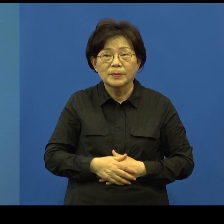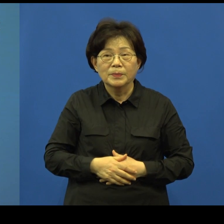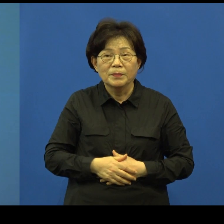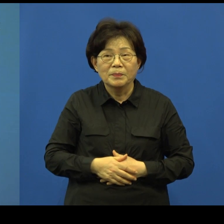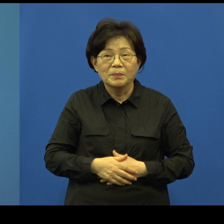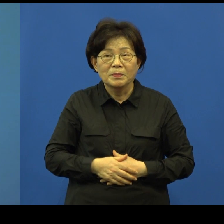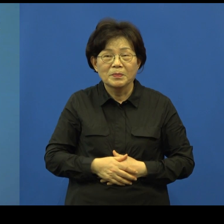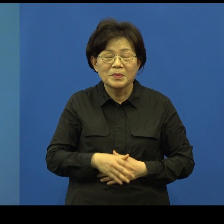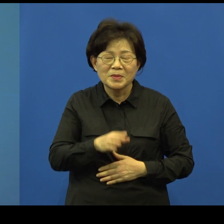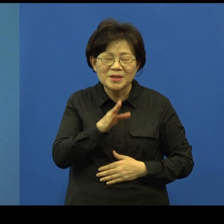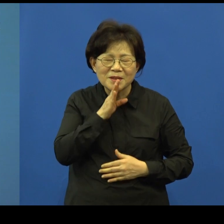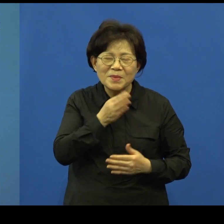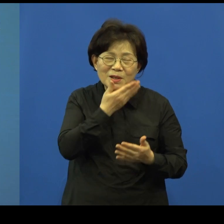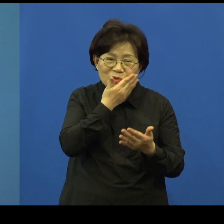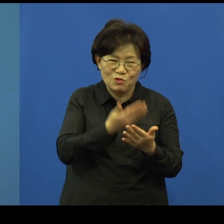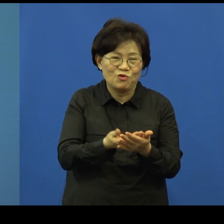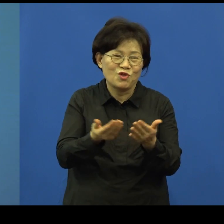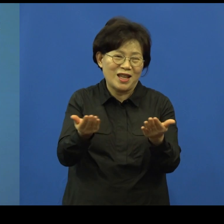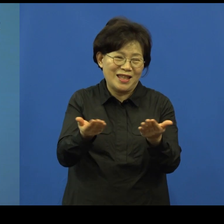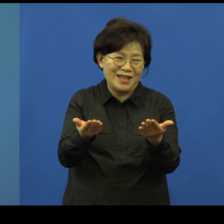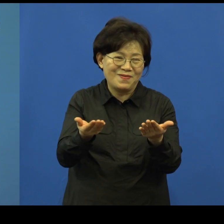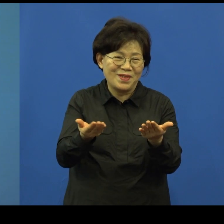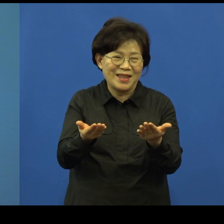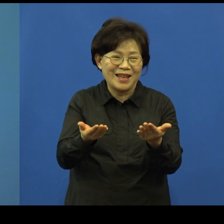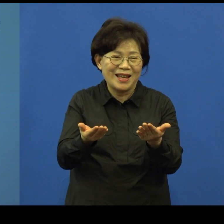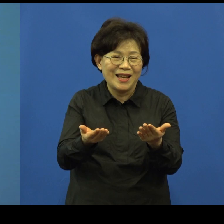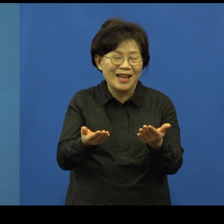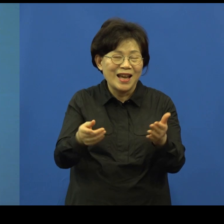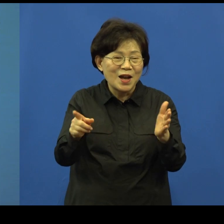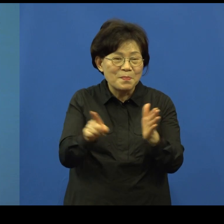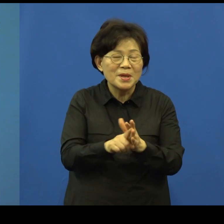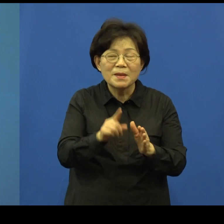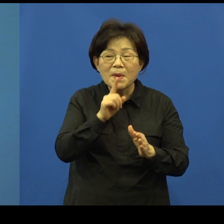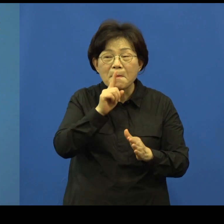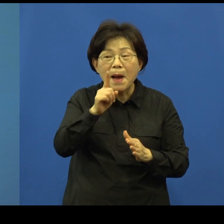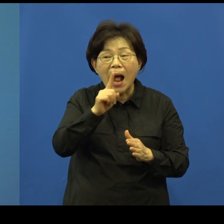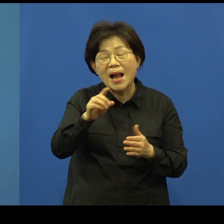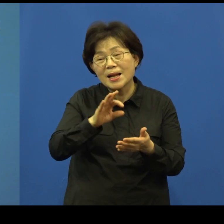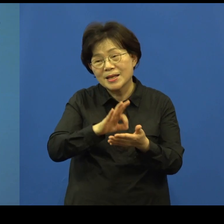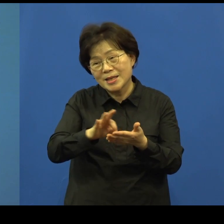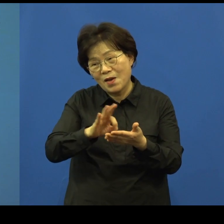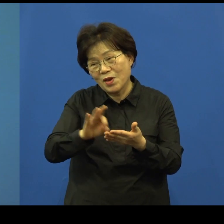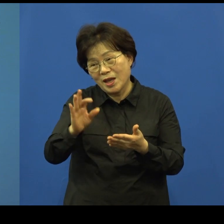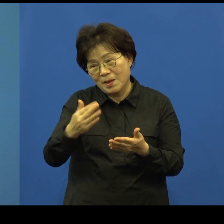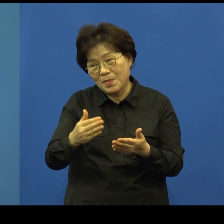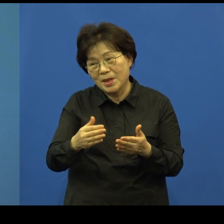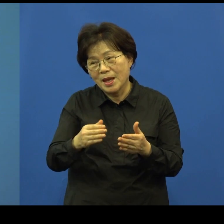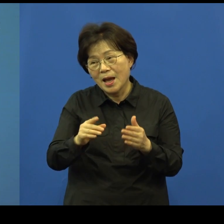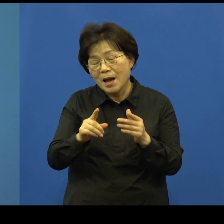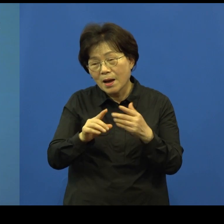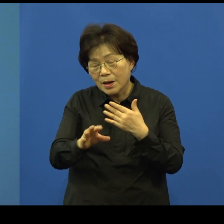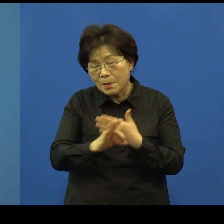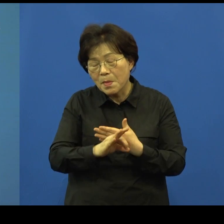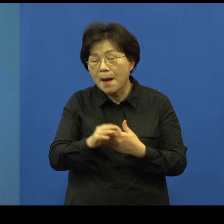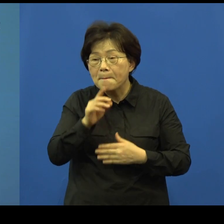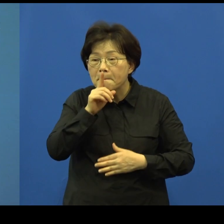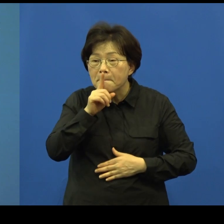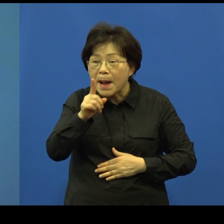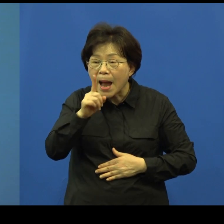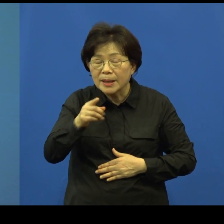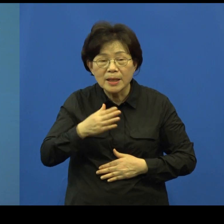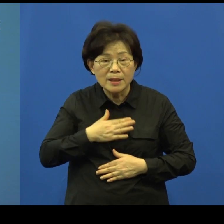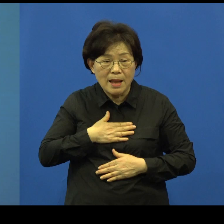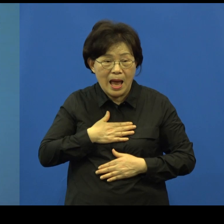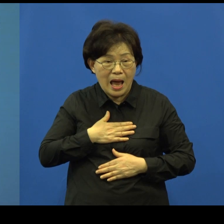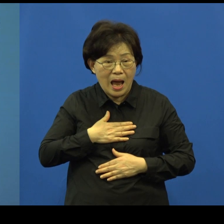이거 굉장히 중요합니다, 여러분. 그래서 믿음의 언어를 쓰라는 거예요. 그러면 그 말이 나를